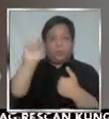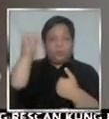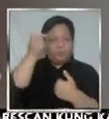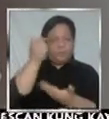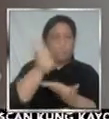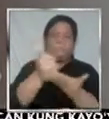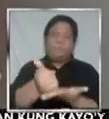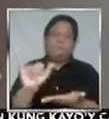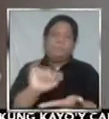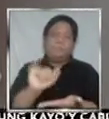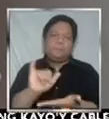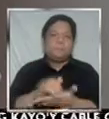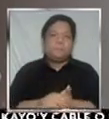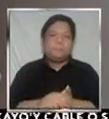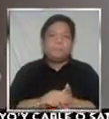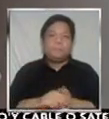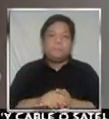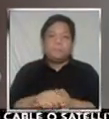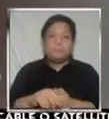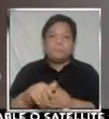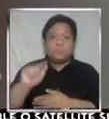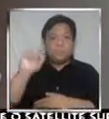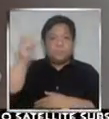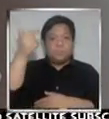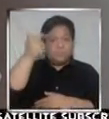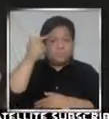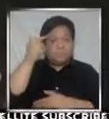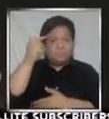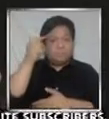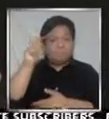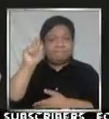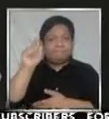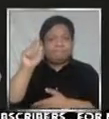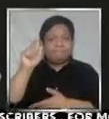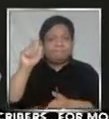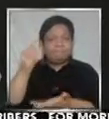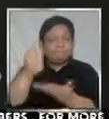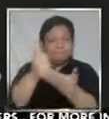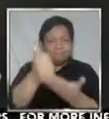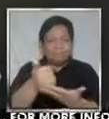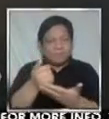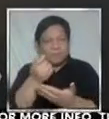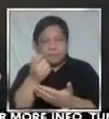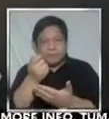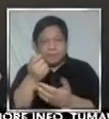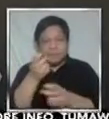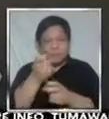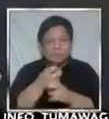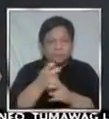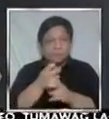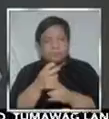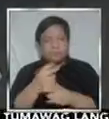nahihirapan yung gobyerno ng Italy na maghatid ng mga tulong. So naisipan ko po na kontakin